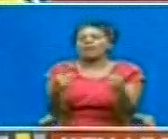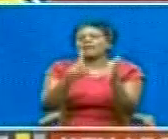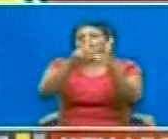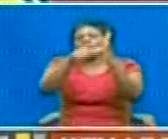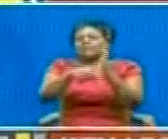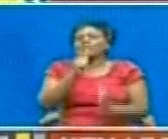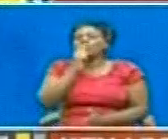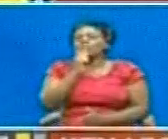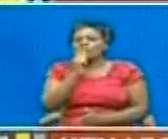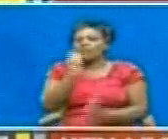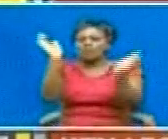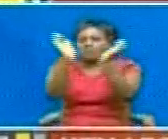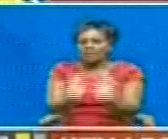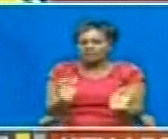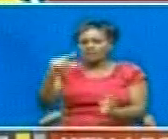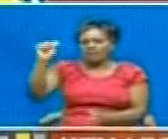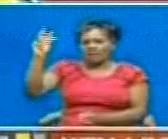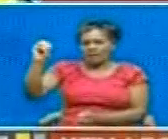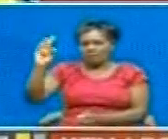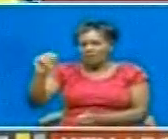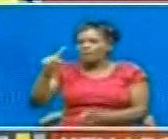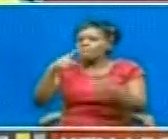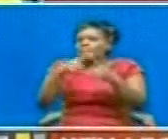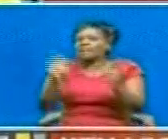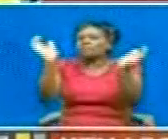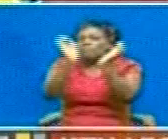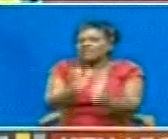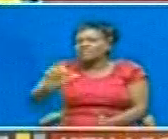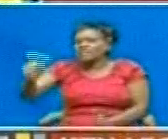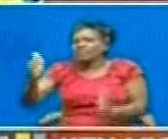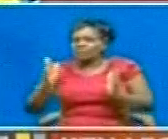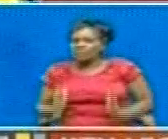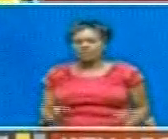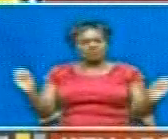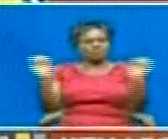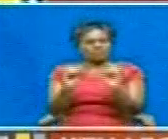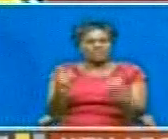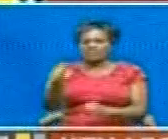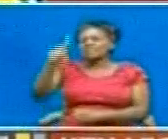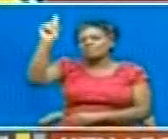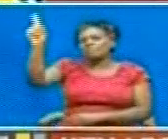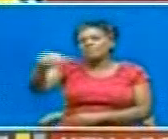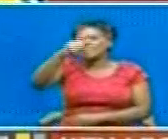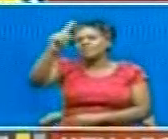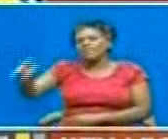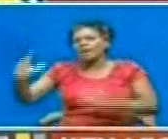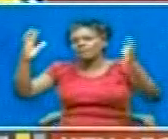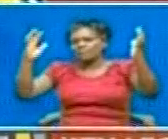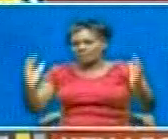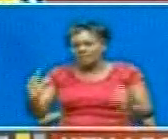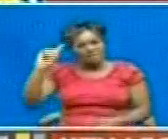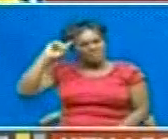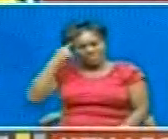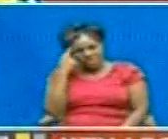hapo unaona referee akamwadhibu Ngama, lakini hakumwadhibu Shakava. Hilo lilikuwa ni kosa kubwa sana. Na